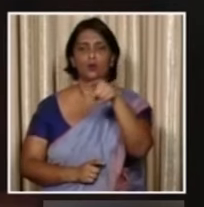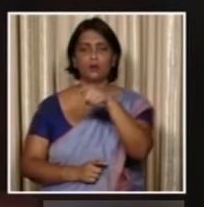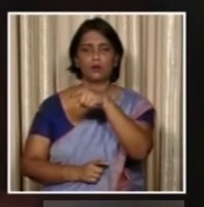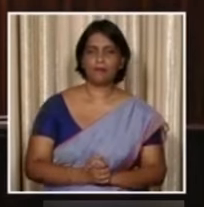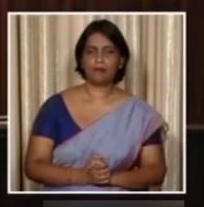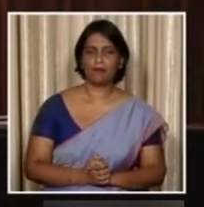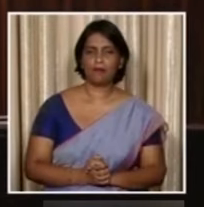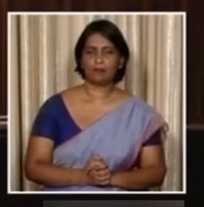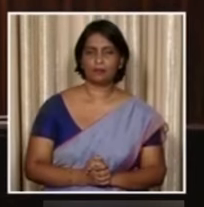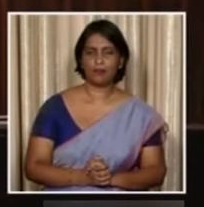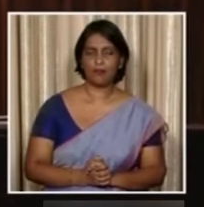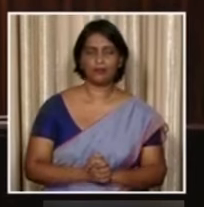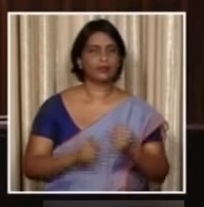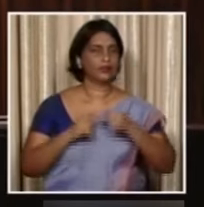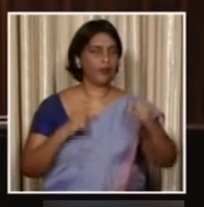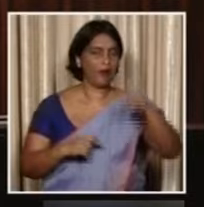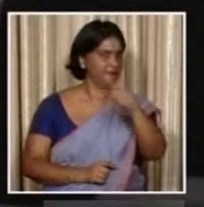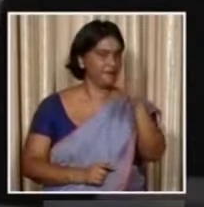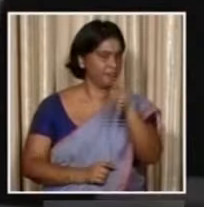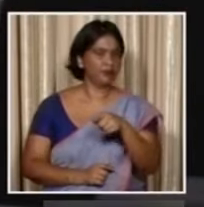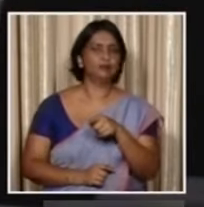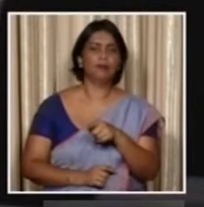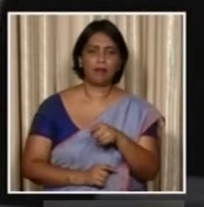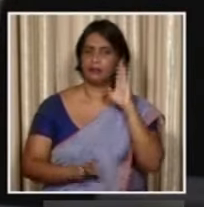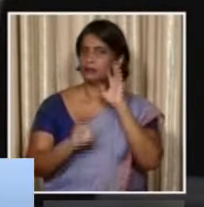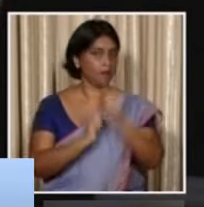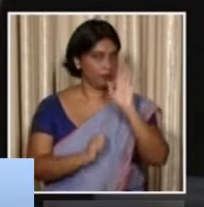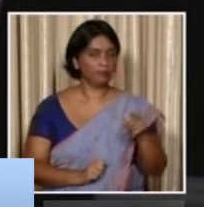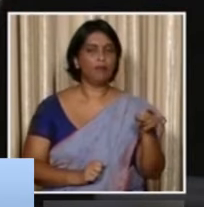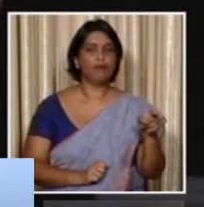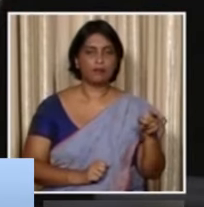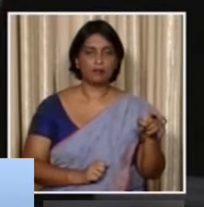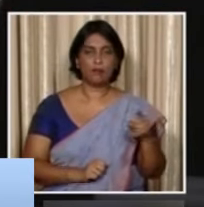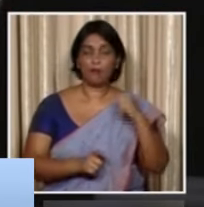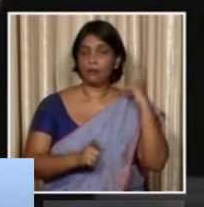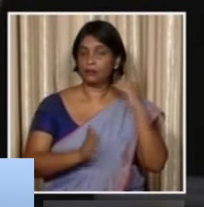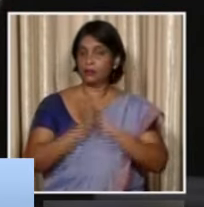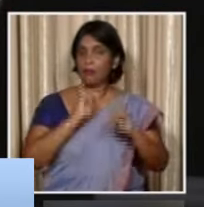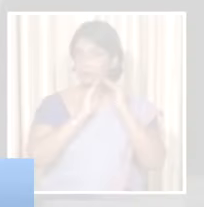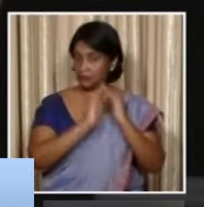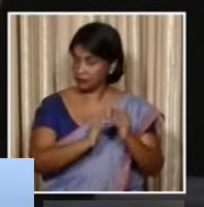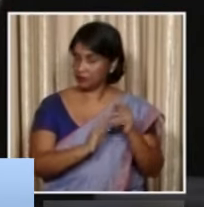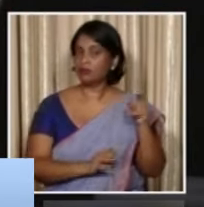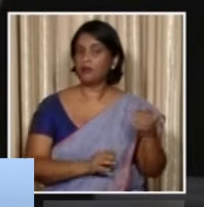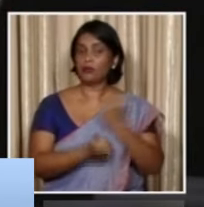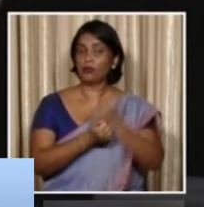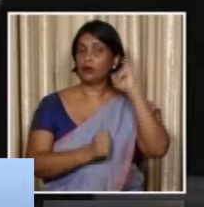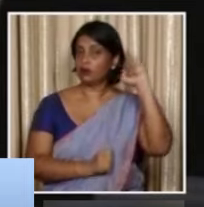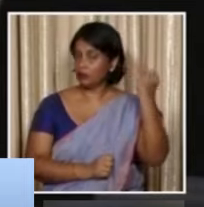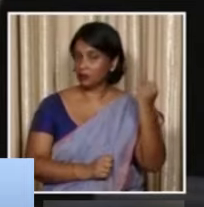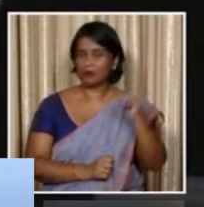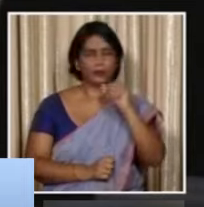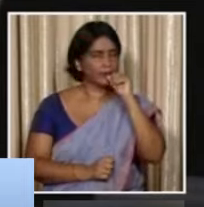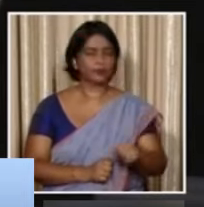කවුද කියන්නේ හරි කියලා? විපක්ෂ නායකතුමා වැරදි ප්‍රකාශයක් කරා. ආරක්ෂක අමාත්‍යාංශයට පොලිස්පතිතුමා